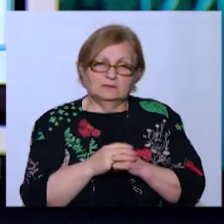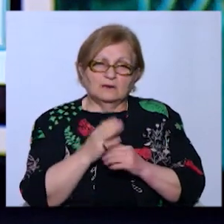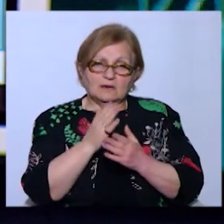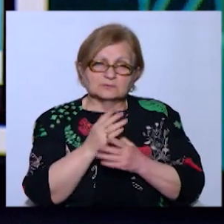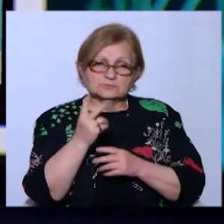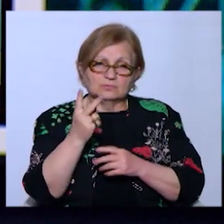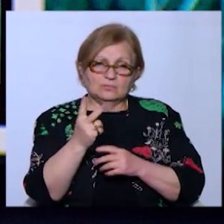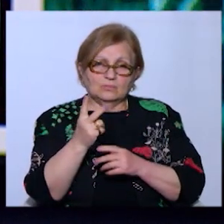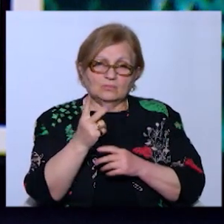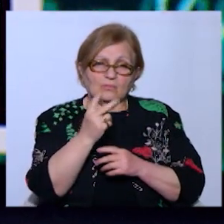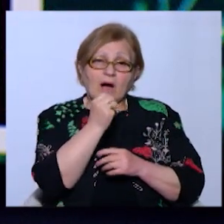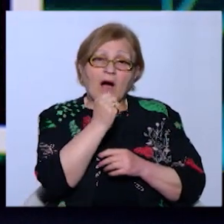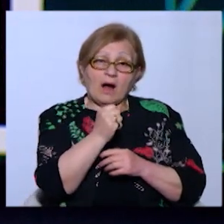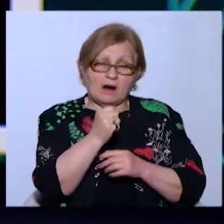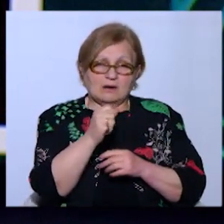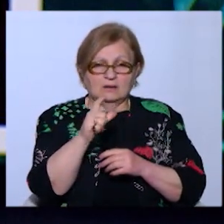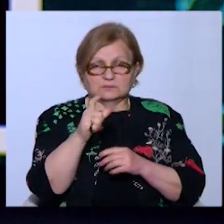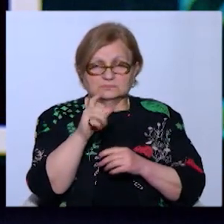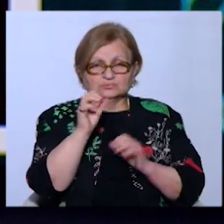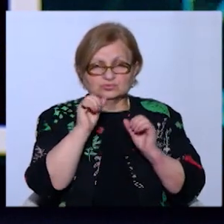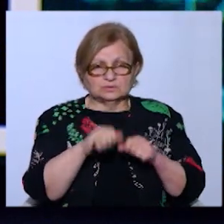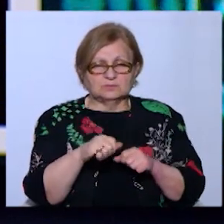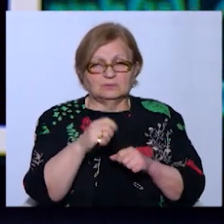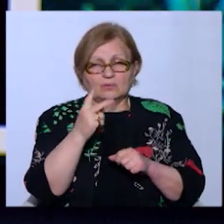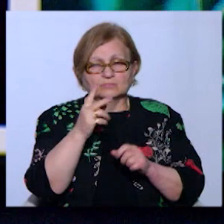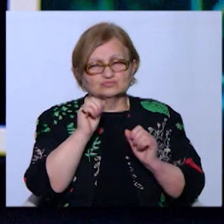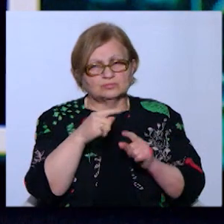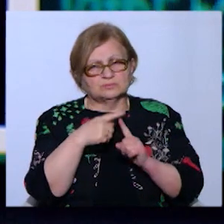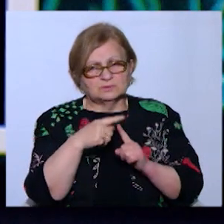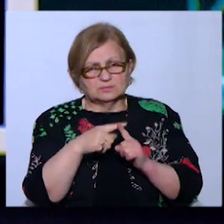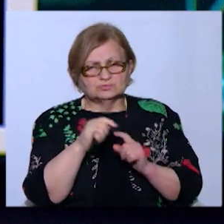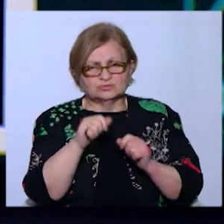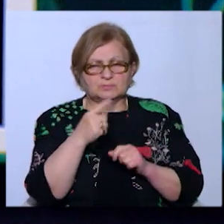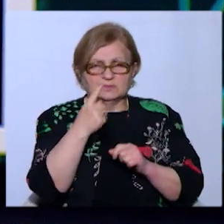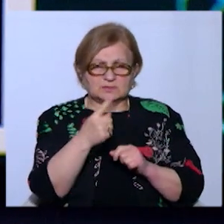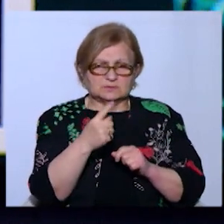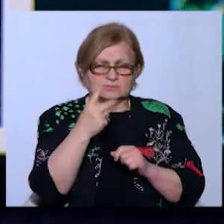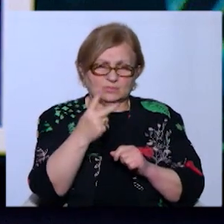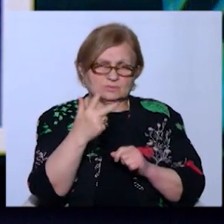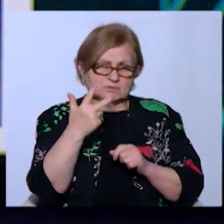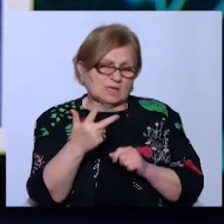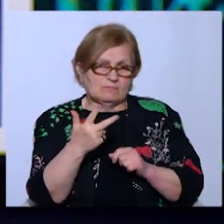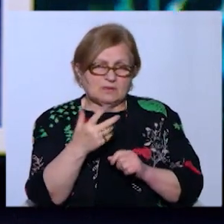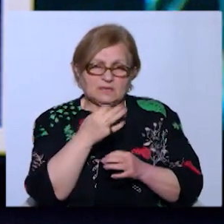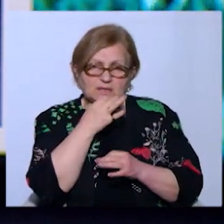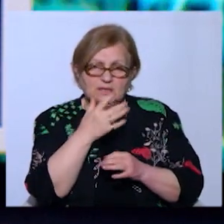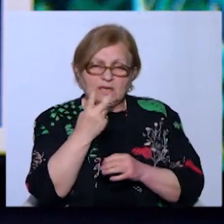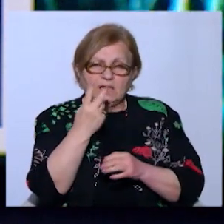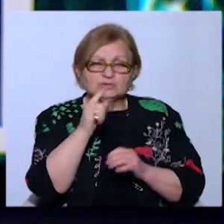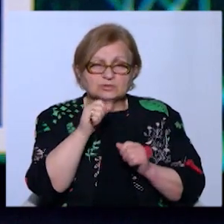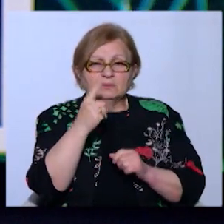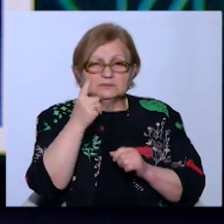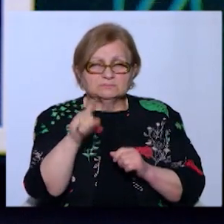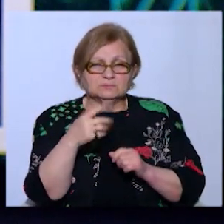ერთეული. აქ A შეიძლება იყოს ნებისმიერი დადებითი რიცხვი, ხომ? A შეიძლება იყოს 1, A შეიძლება იყოს 2, A შეიძლება იყოს